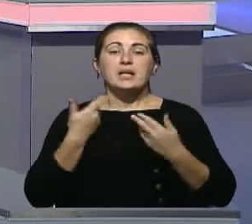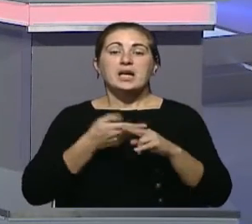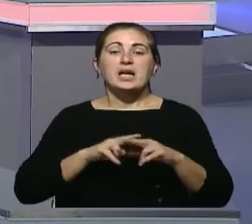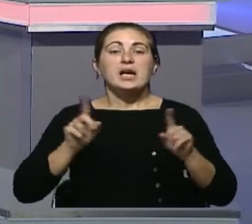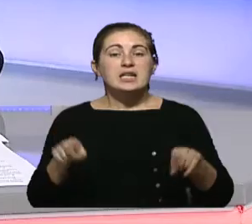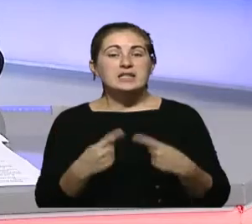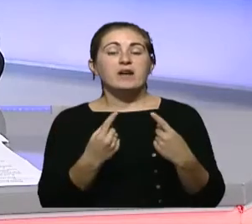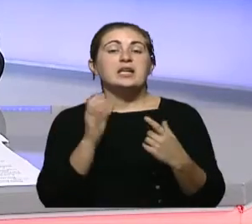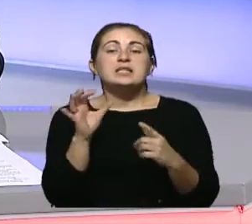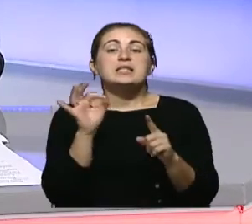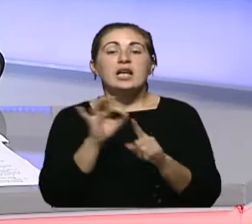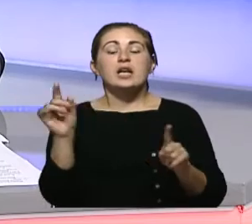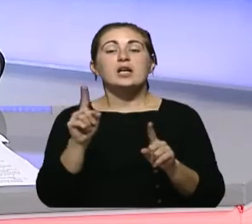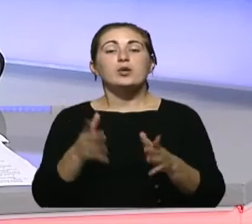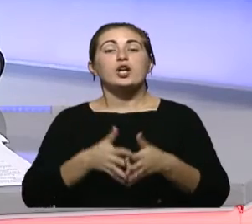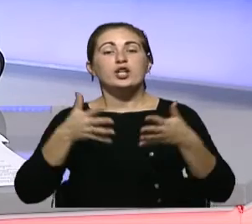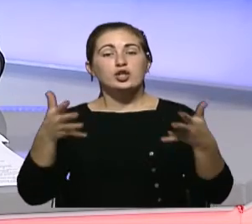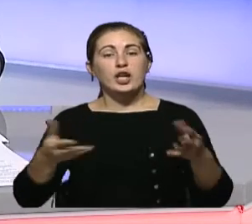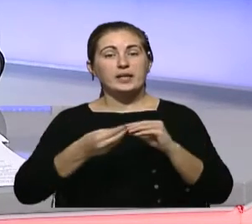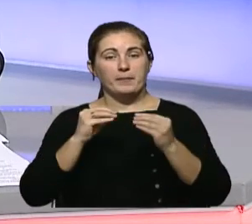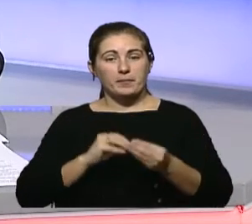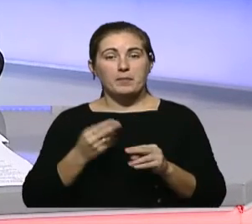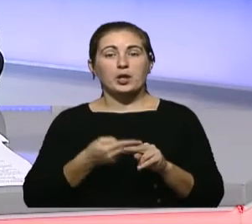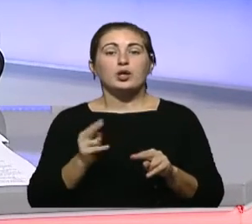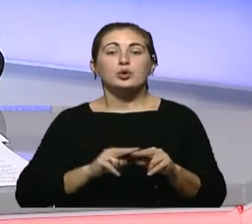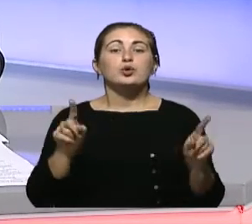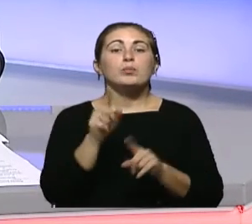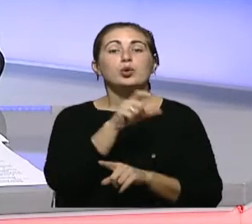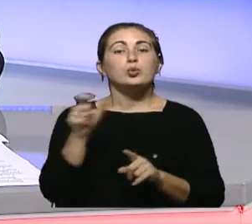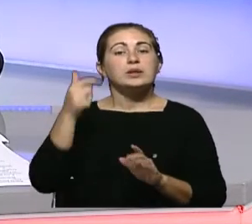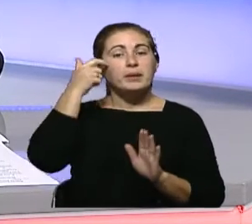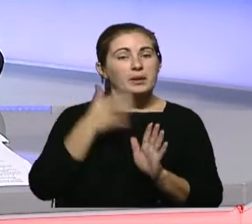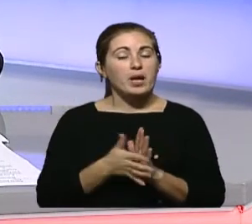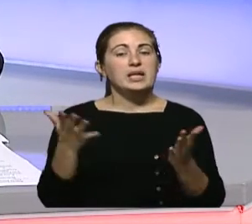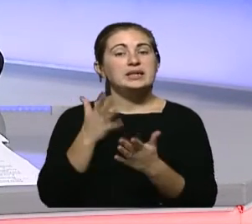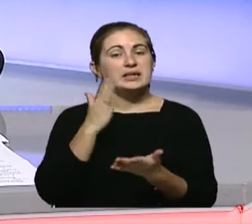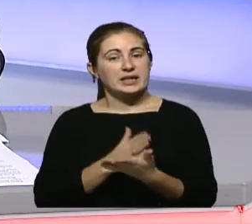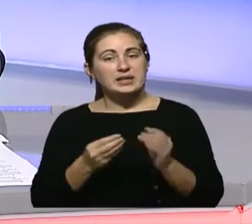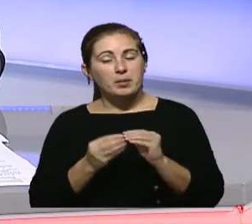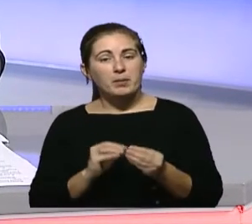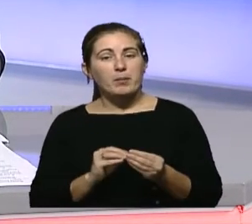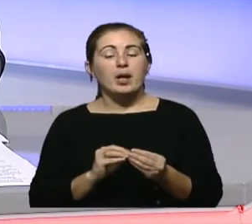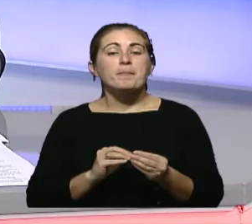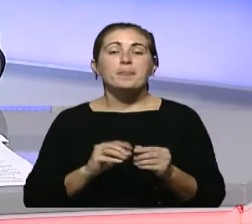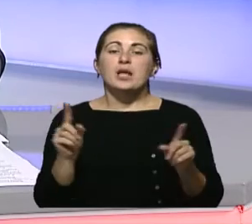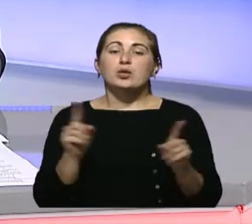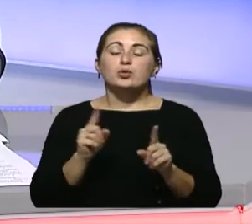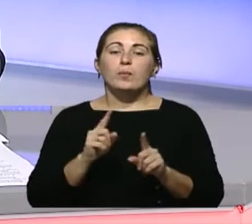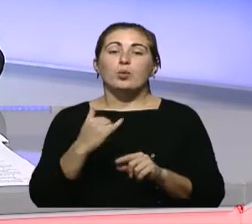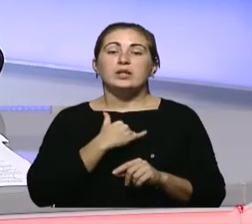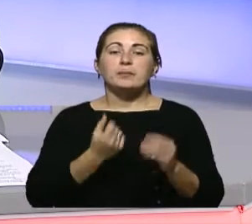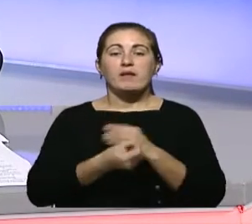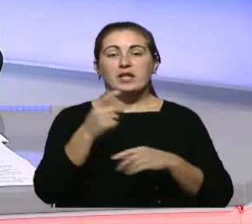с целью расширения проблем, которые, чтобы люди понимали, да, какие есть проблемы, чтобы они у нас